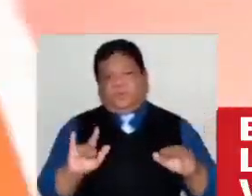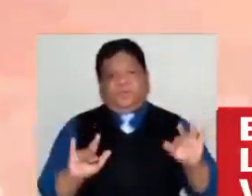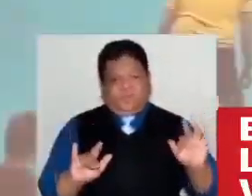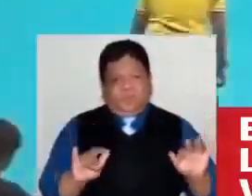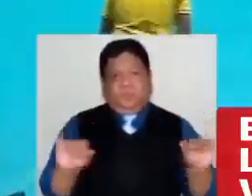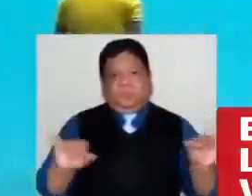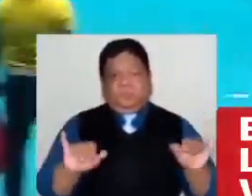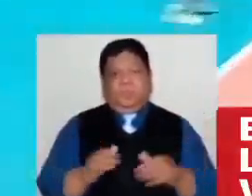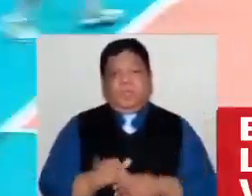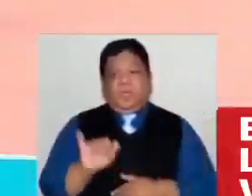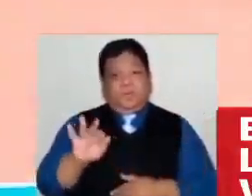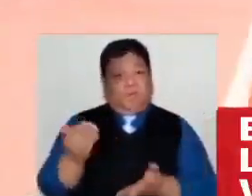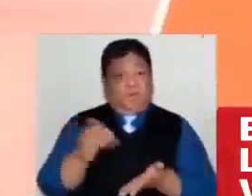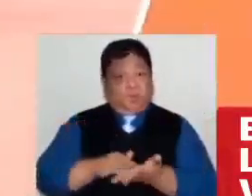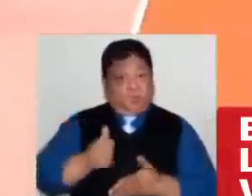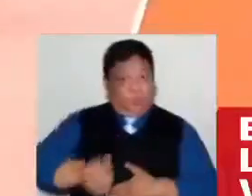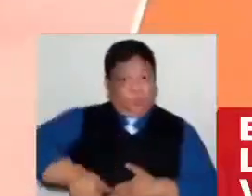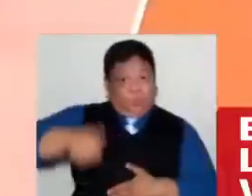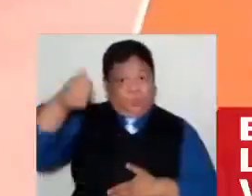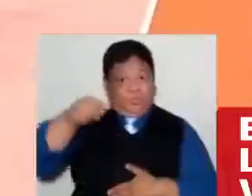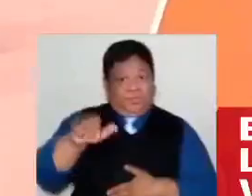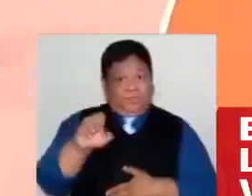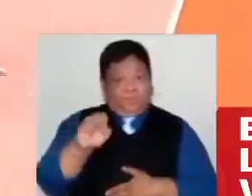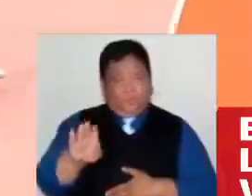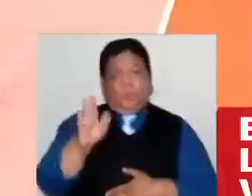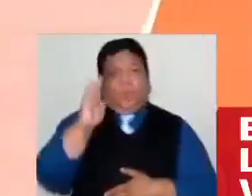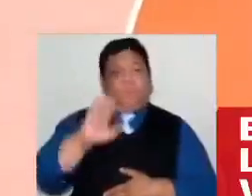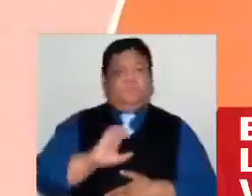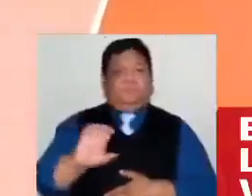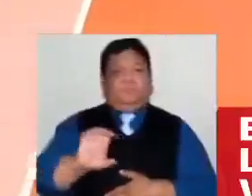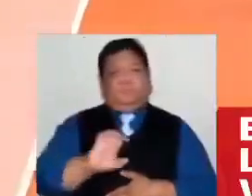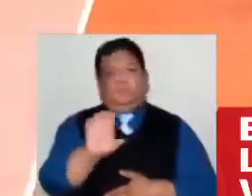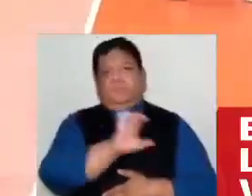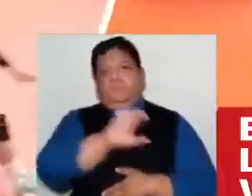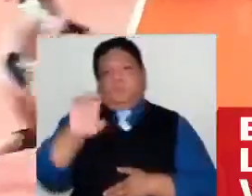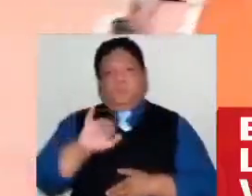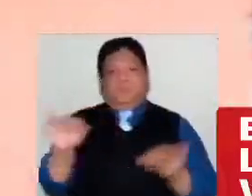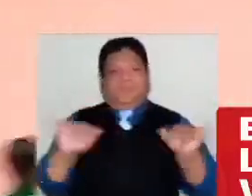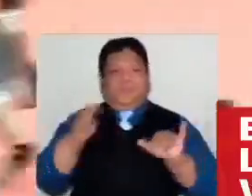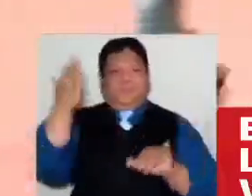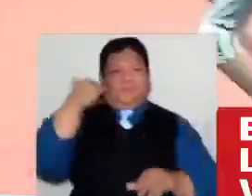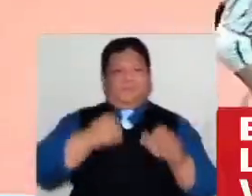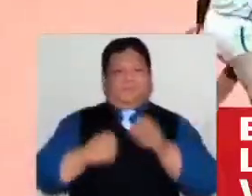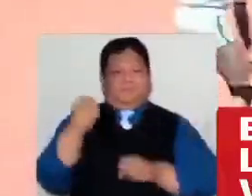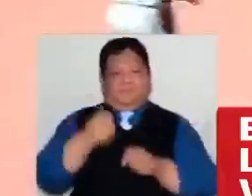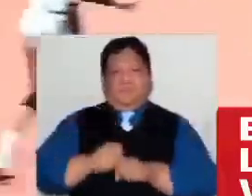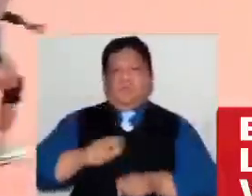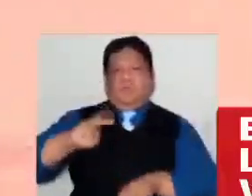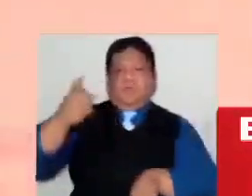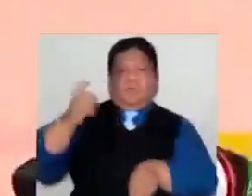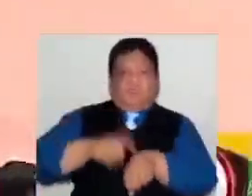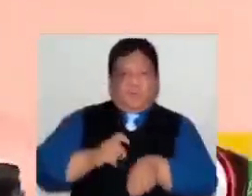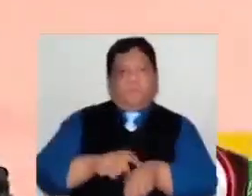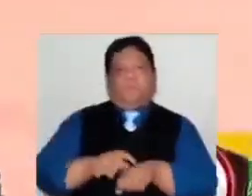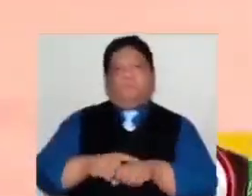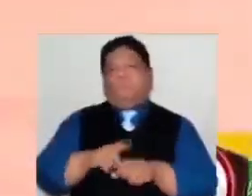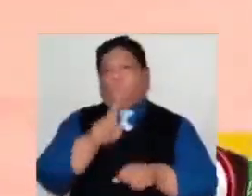game, makukuha na nila ang back-to-back titles at second consecutive season sweep.